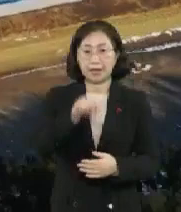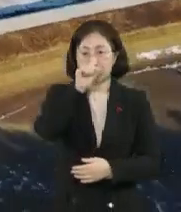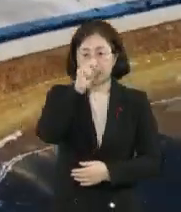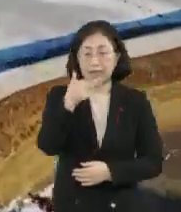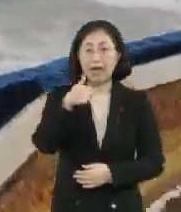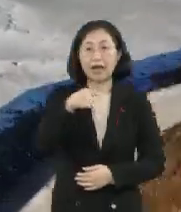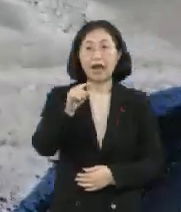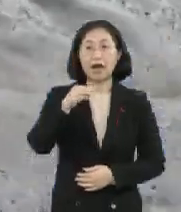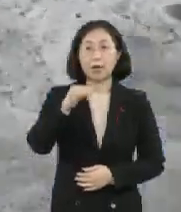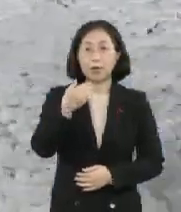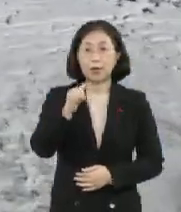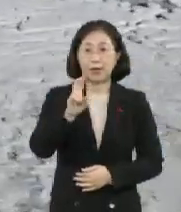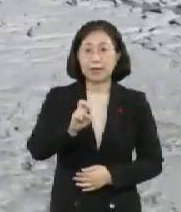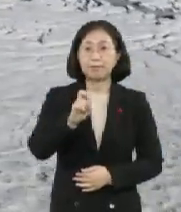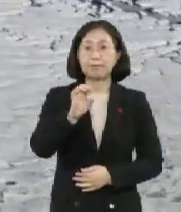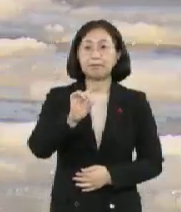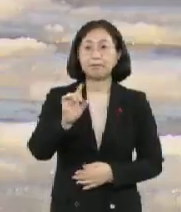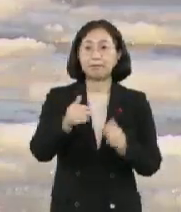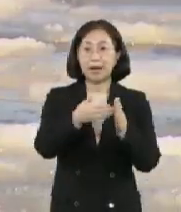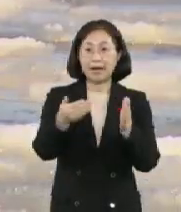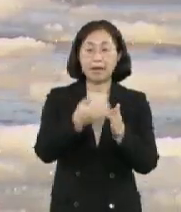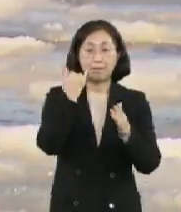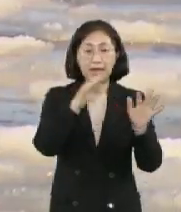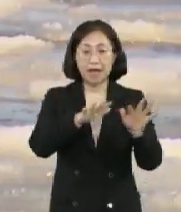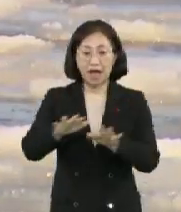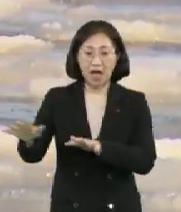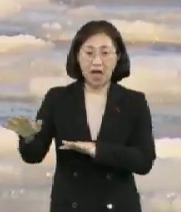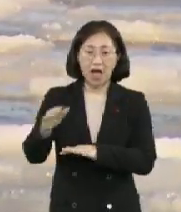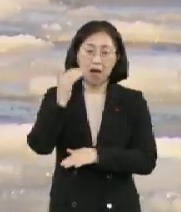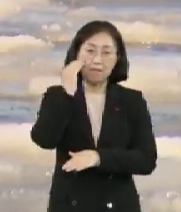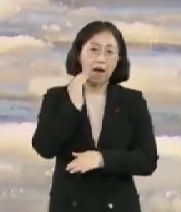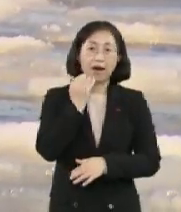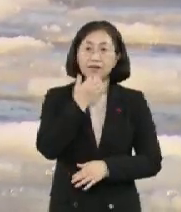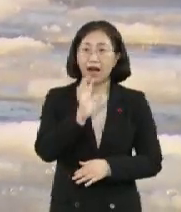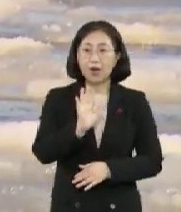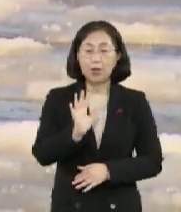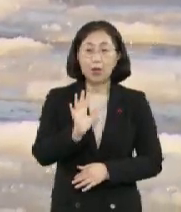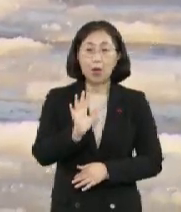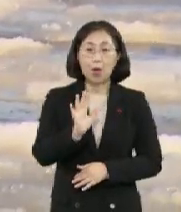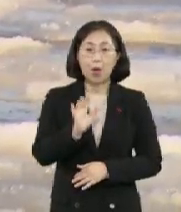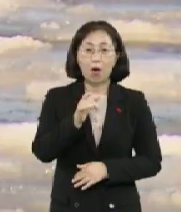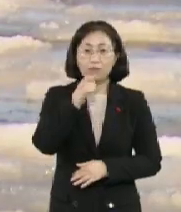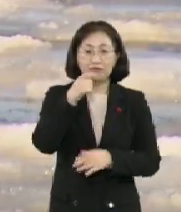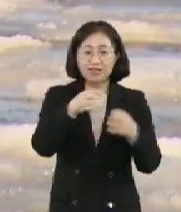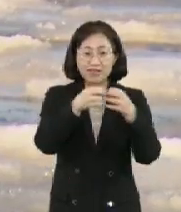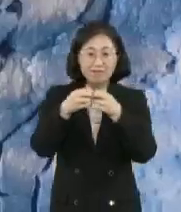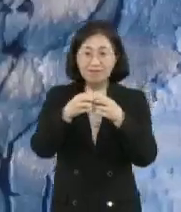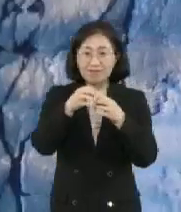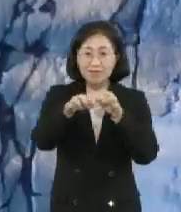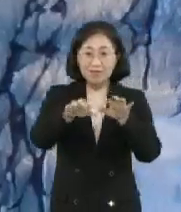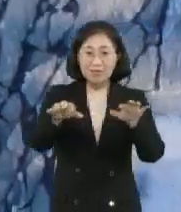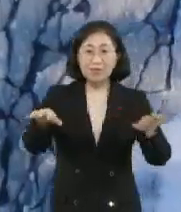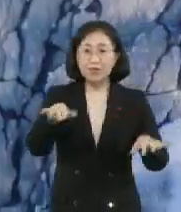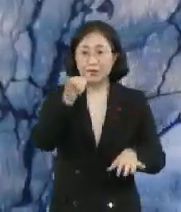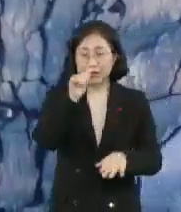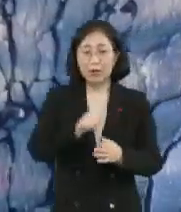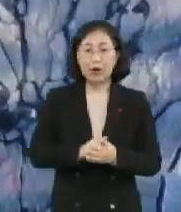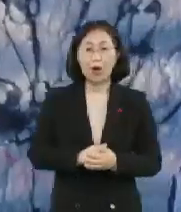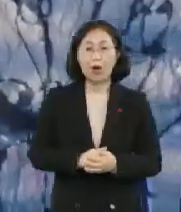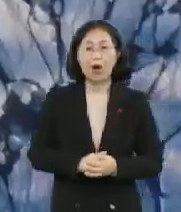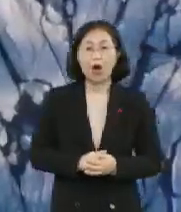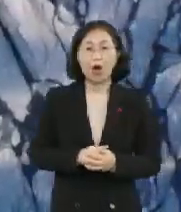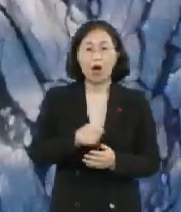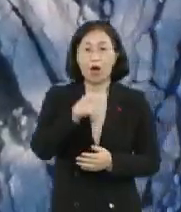서산시 가로림만의 한 바닷가입니다. 푸른색이어야 할 바닷물이 새하얗게 바뀌었습니다. 바닷물